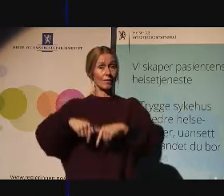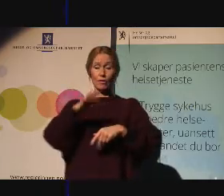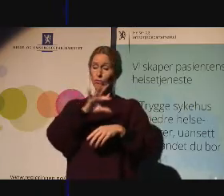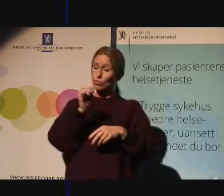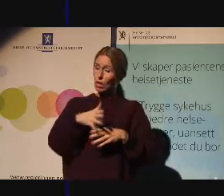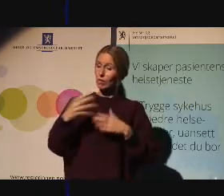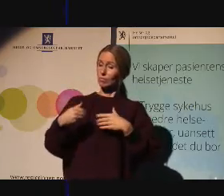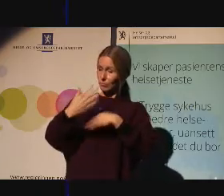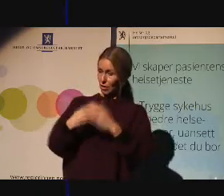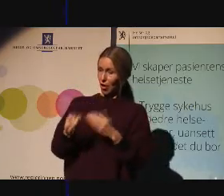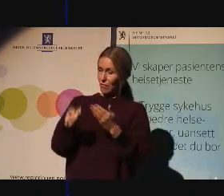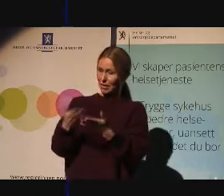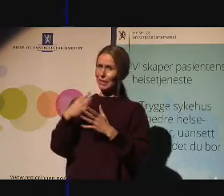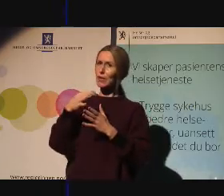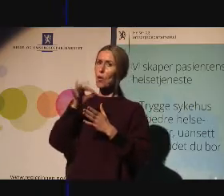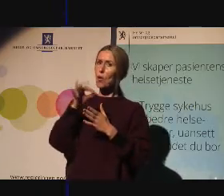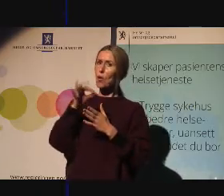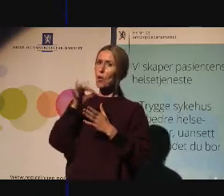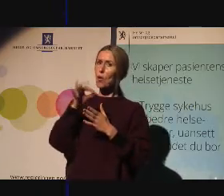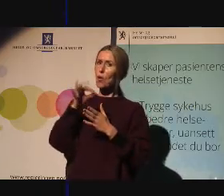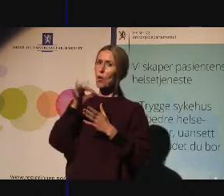gave, en liten kopp, tror jeg, der.